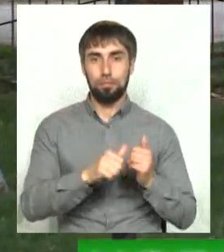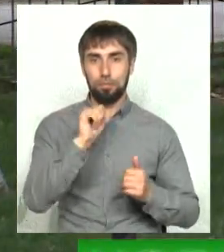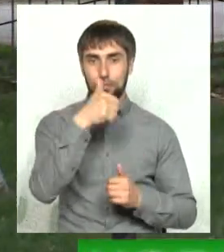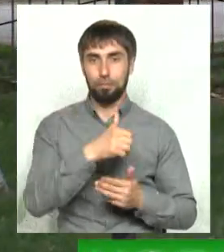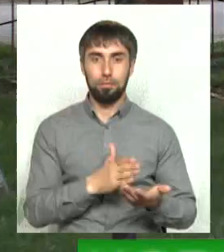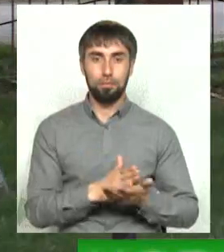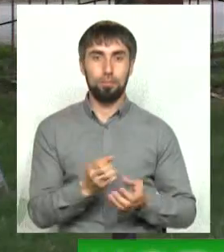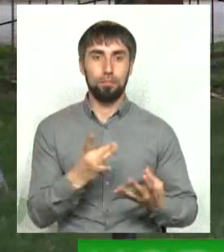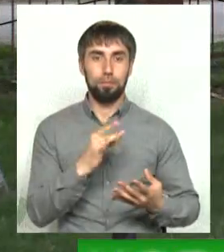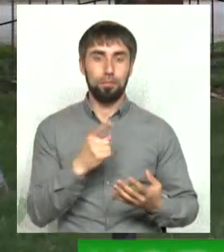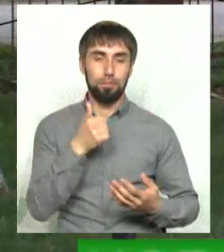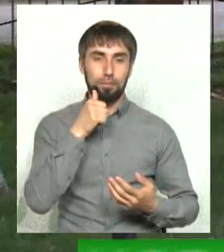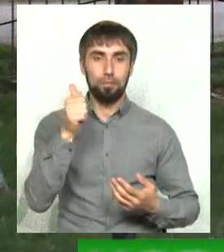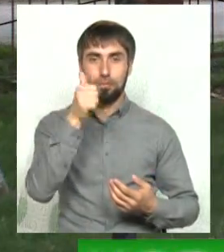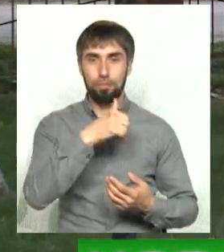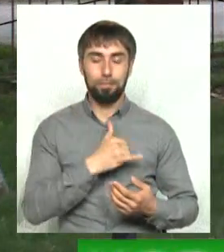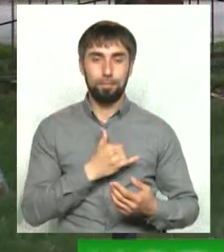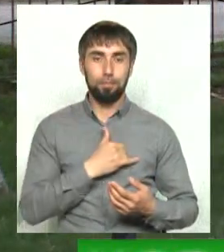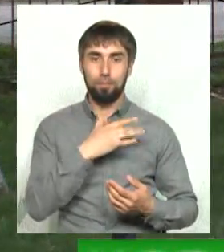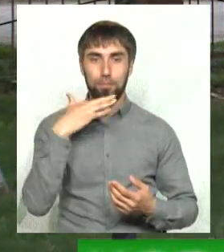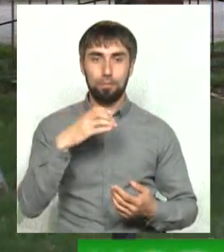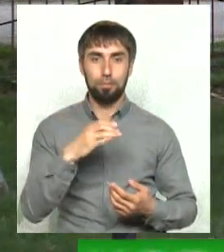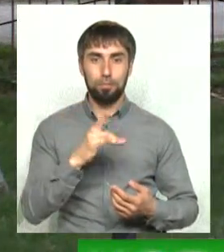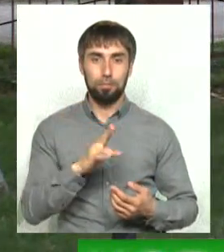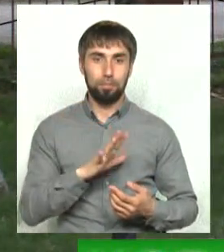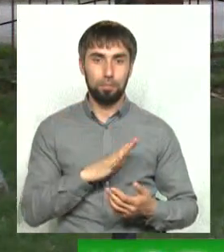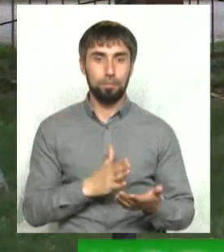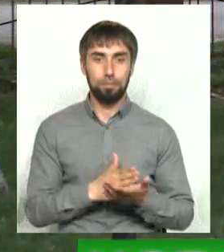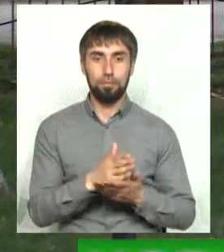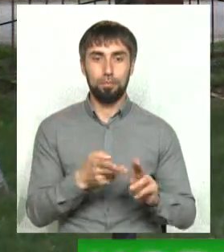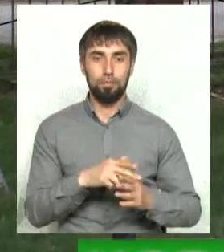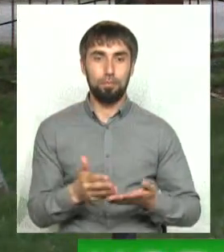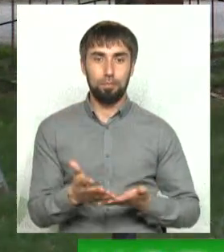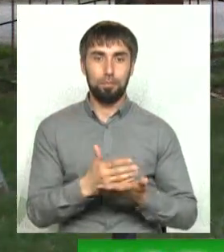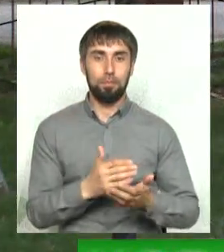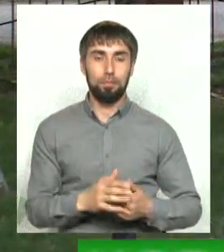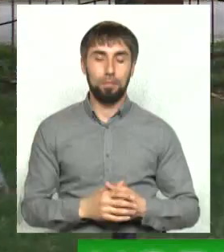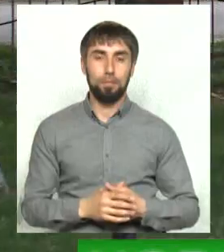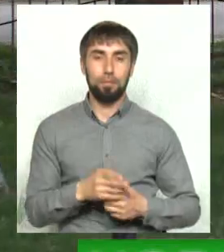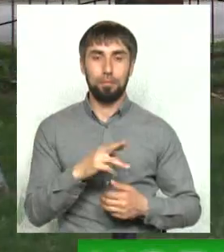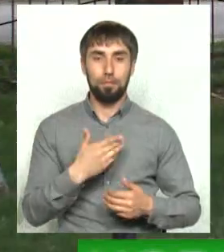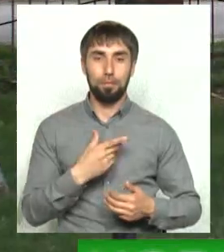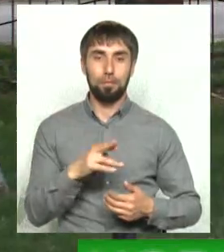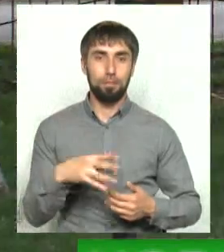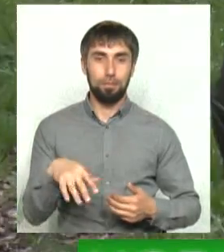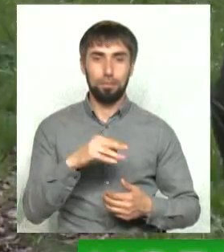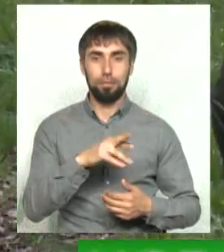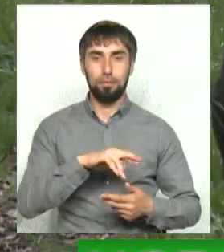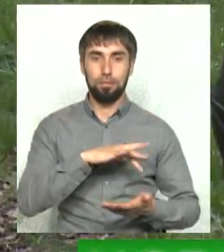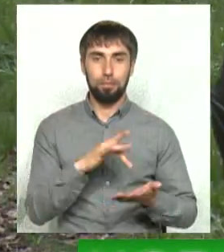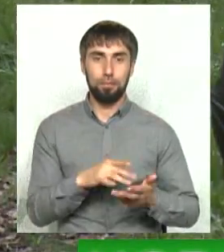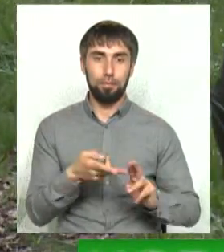по несколько раз. У нас в прошлом году вообще у нас много субботников было. Выходим, субботник убираем. Это для нас, для всех, для города.